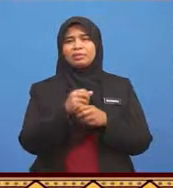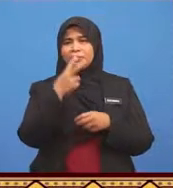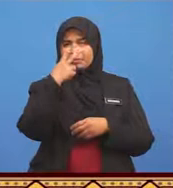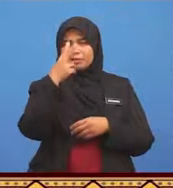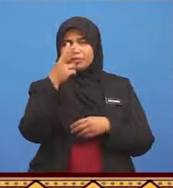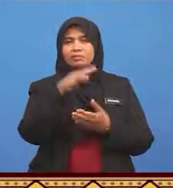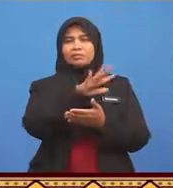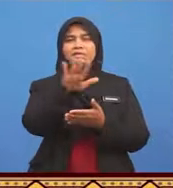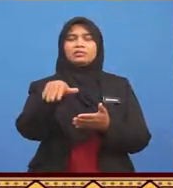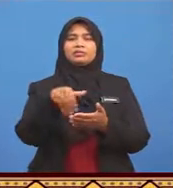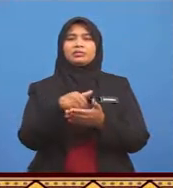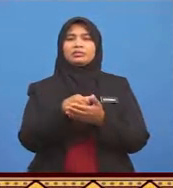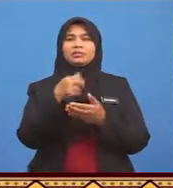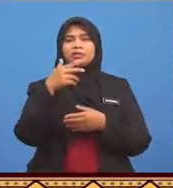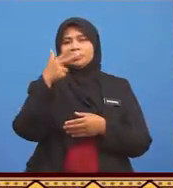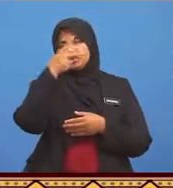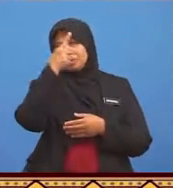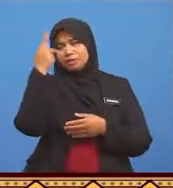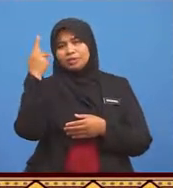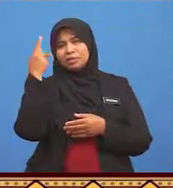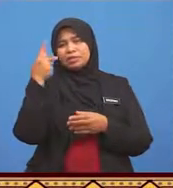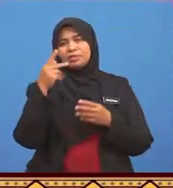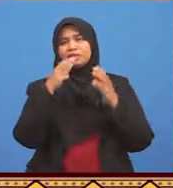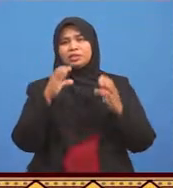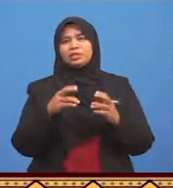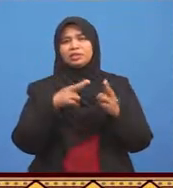melibatkan cara pengurusan harta anak yatim.